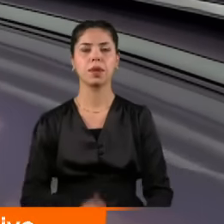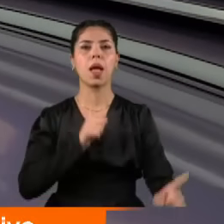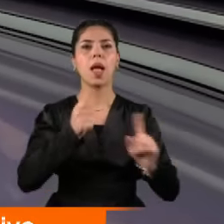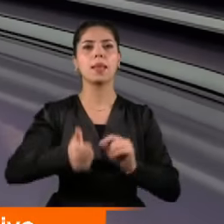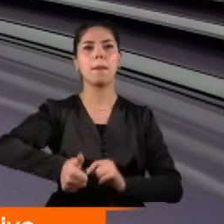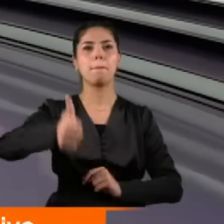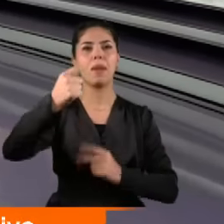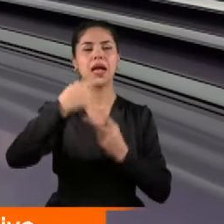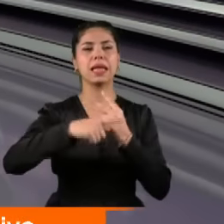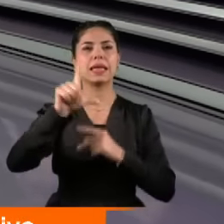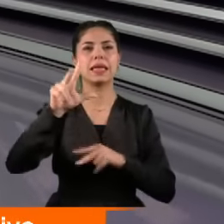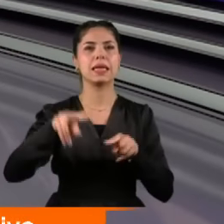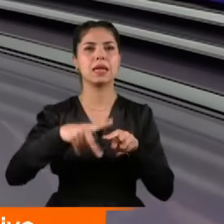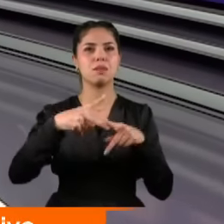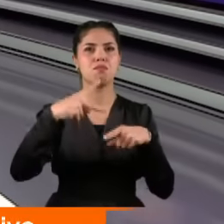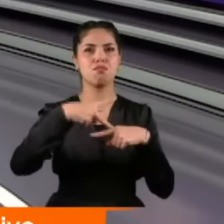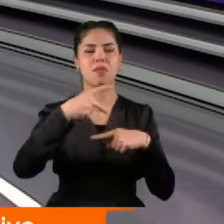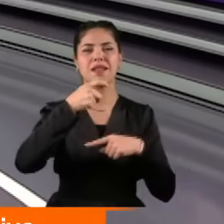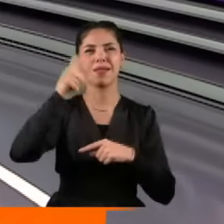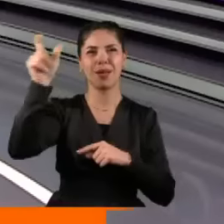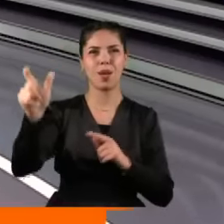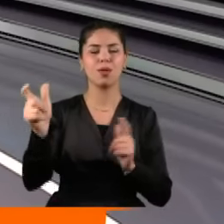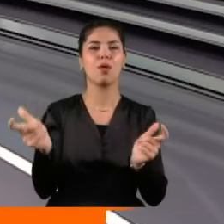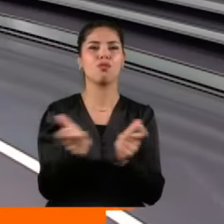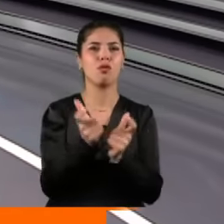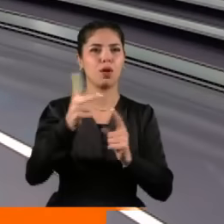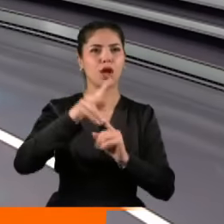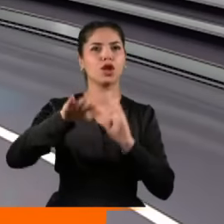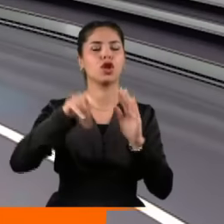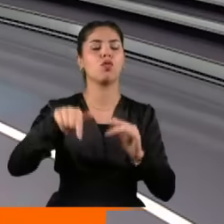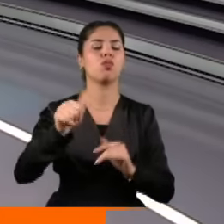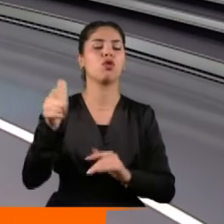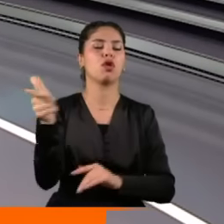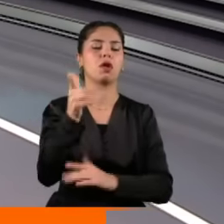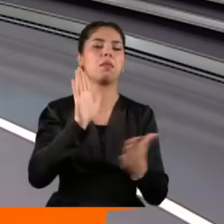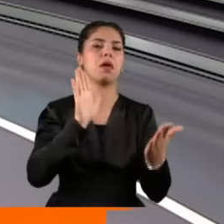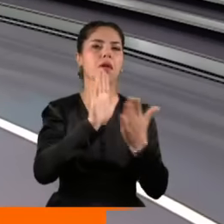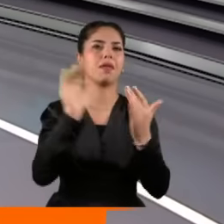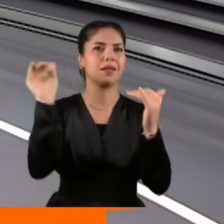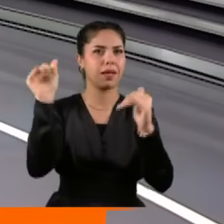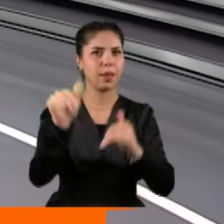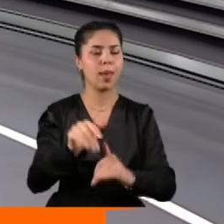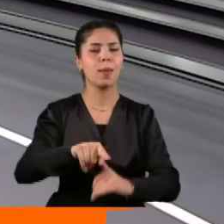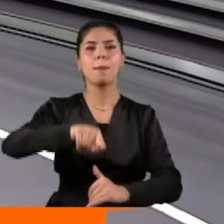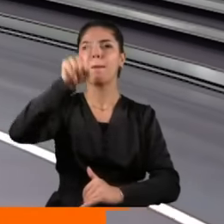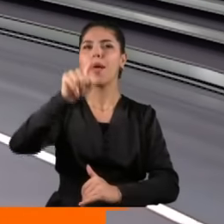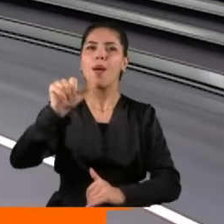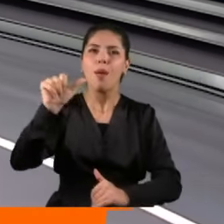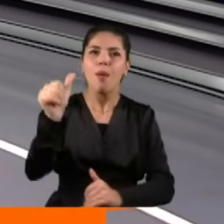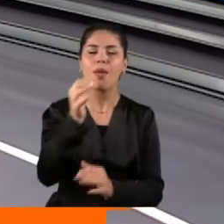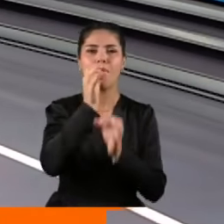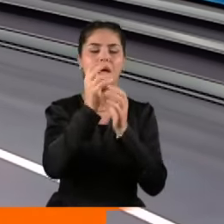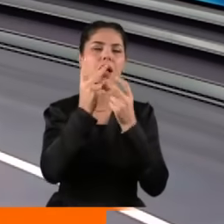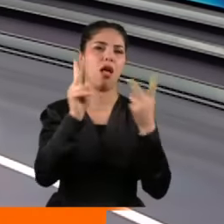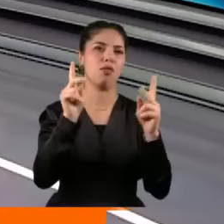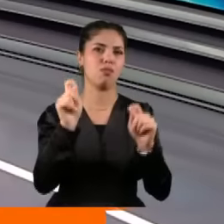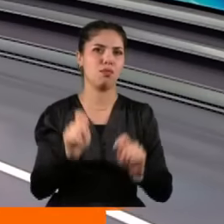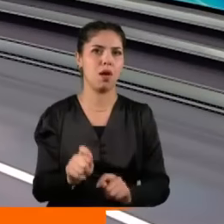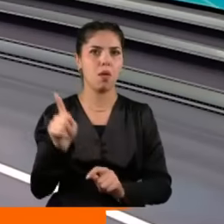Adalet Bakanı Yılmaz Tunç katıldığı bir panelin ardından bugün kameraların karşısındaydı ve gündeme dair çok önemli açıklamalar yaptı. Onlardan biri